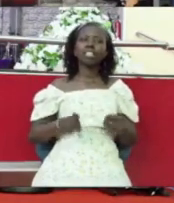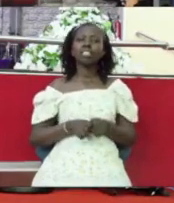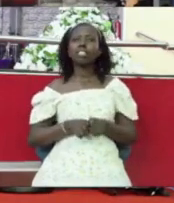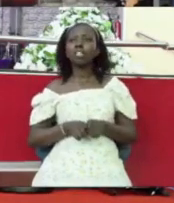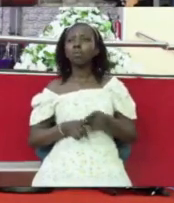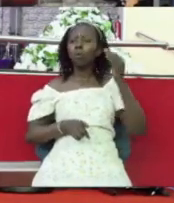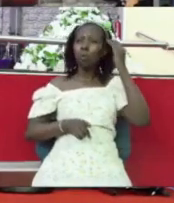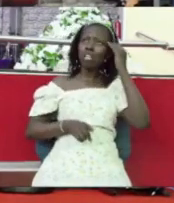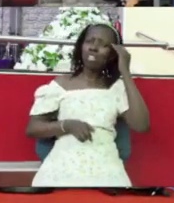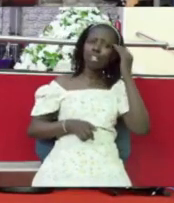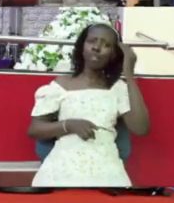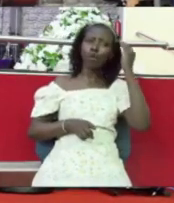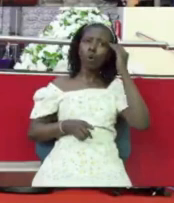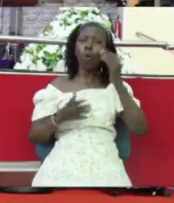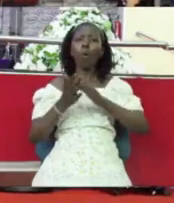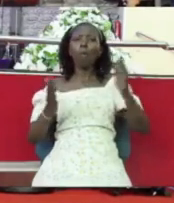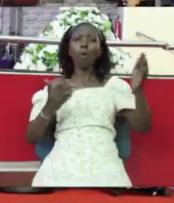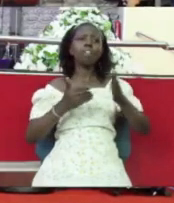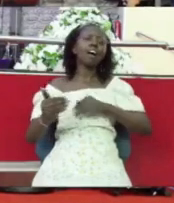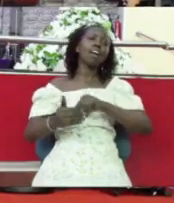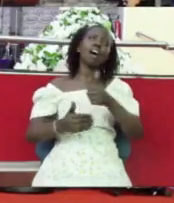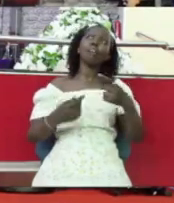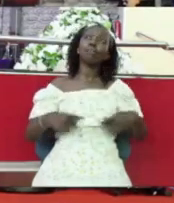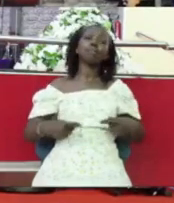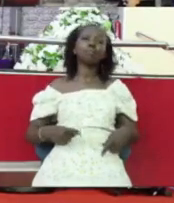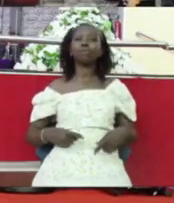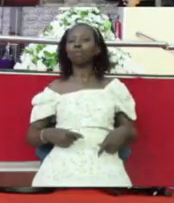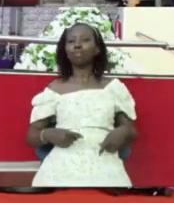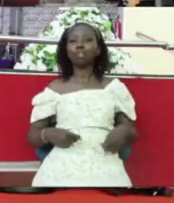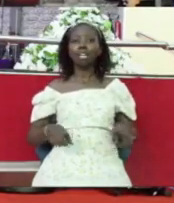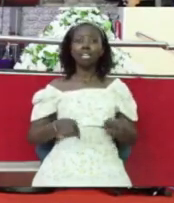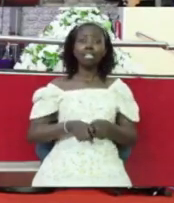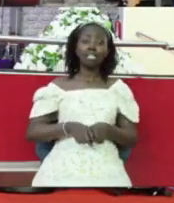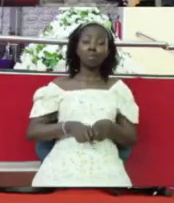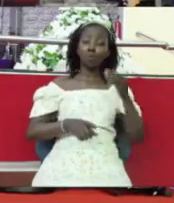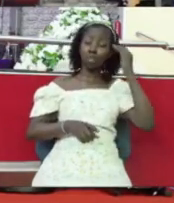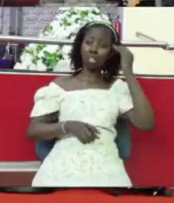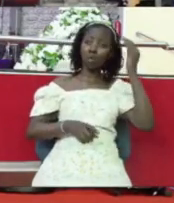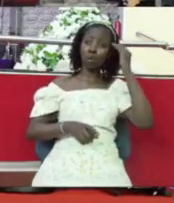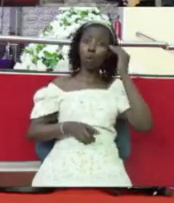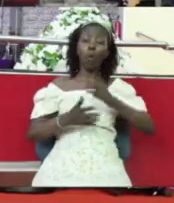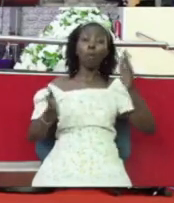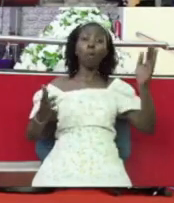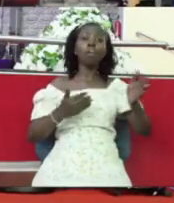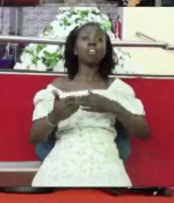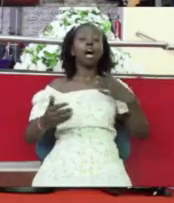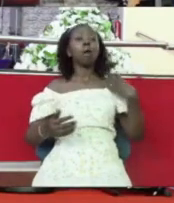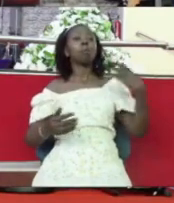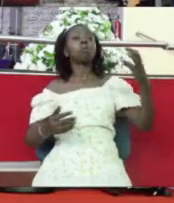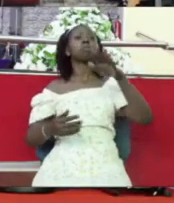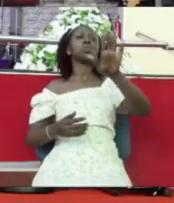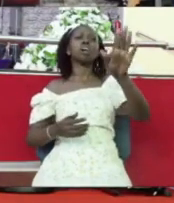people don't know. Tunajifanya kwamba tunajua mambo ambayo watu wale wengine hawajui. Including your employer. You are looking at your employer like, you know, I can call fire on you.